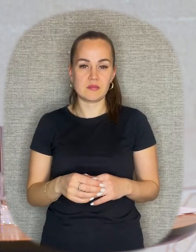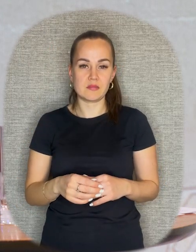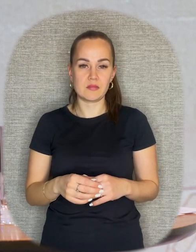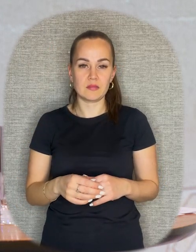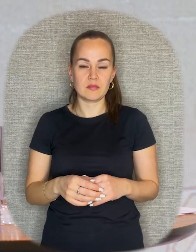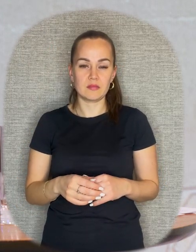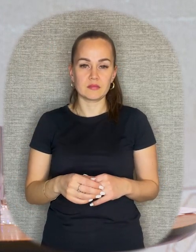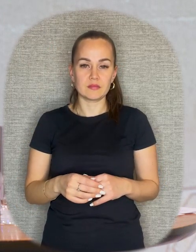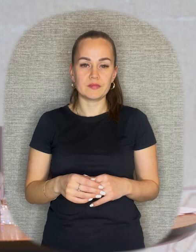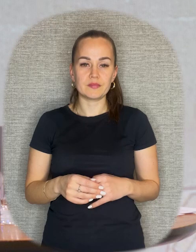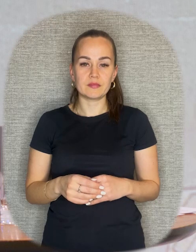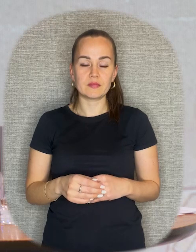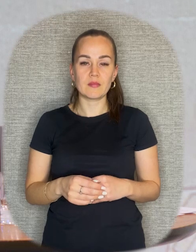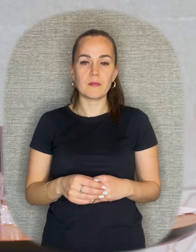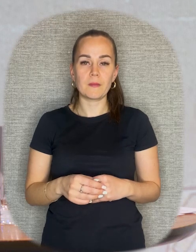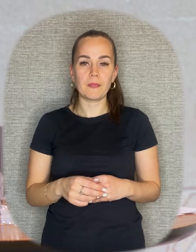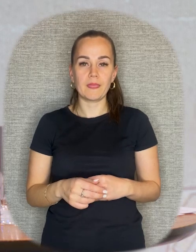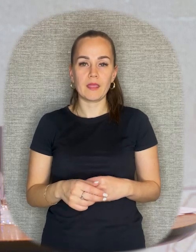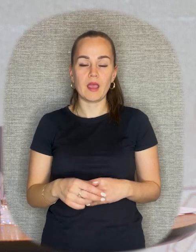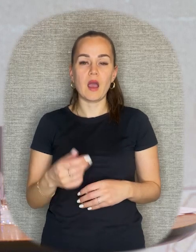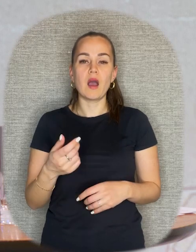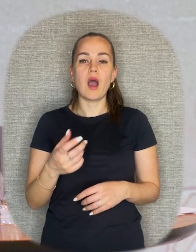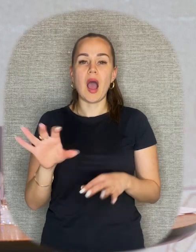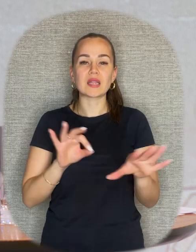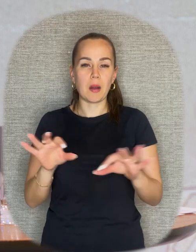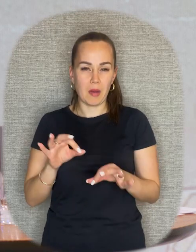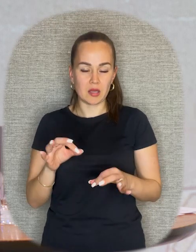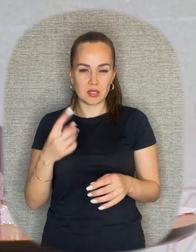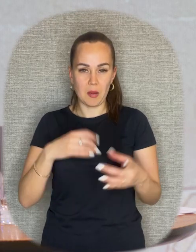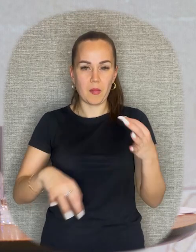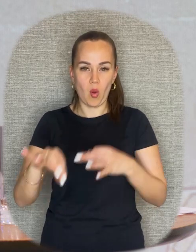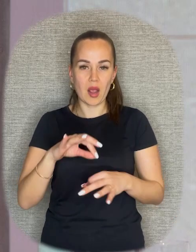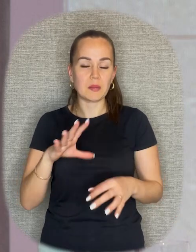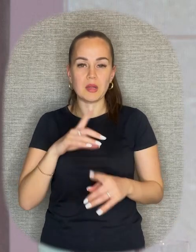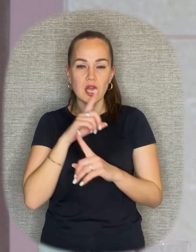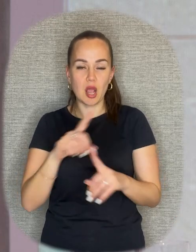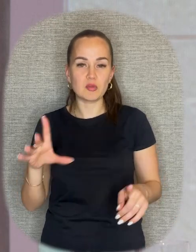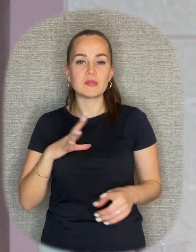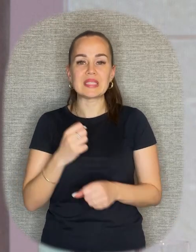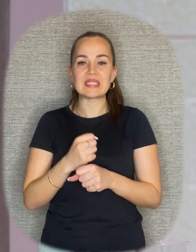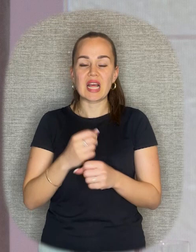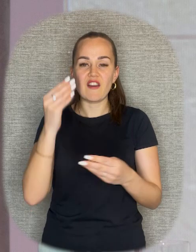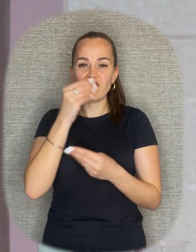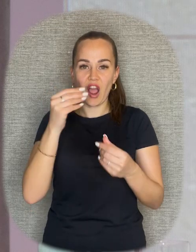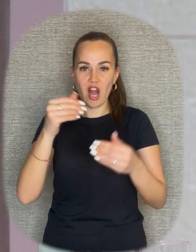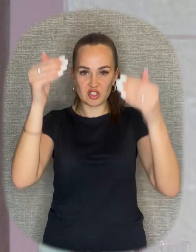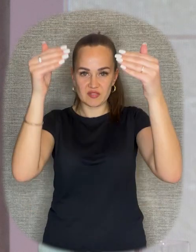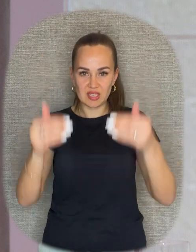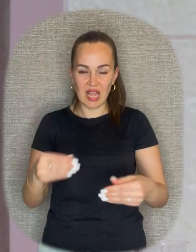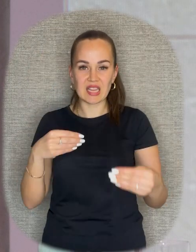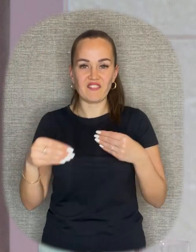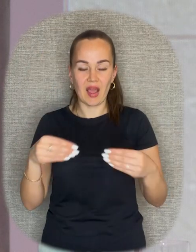что и это сохранились сохранилось воспоминаниях современников как бы мы сечас сказали апробация проектов